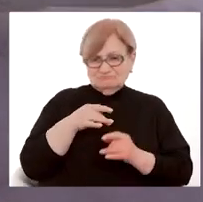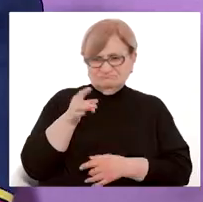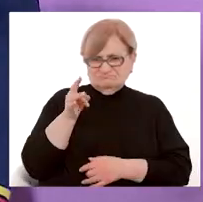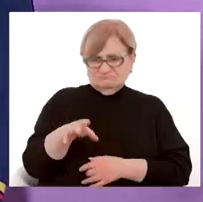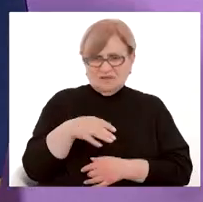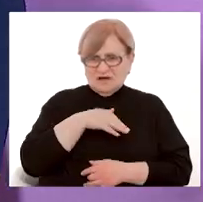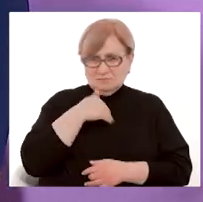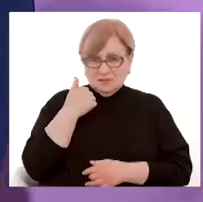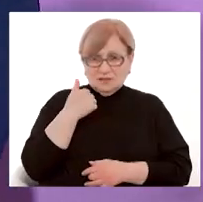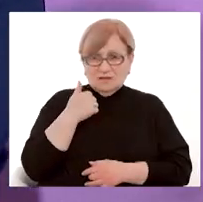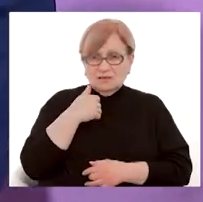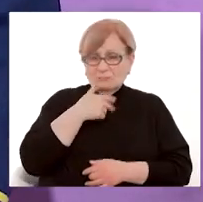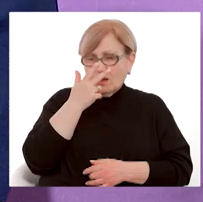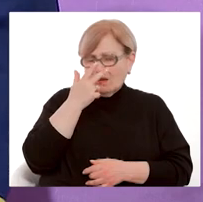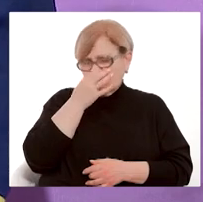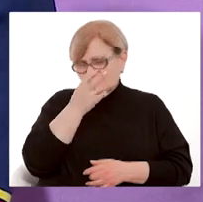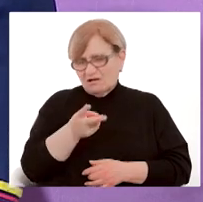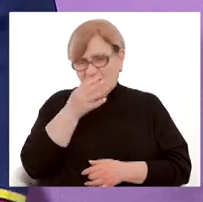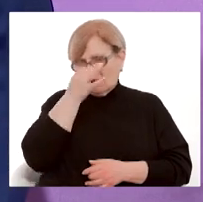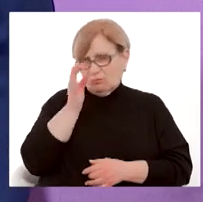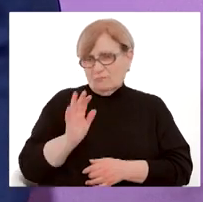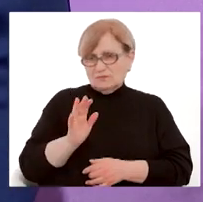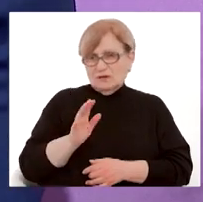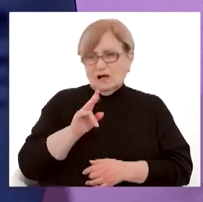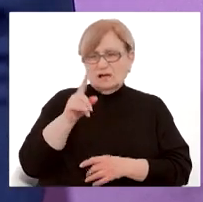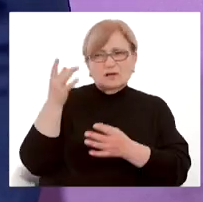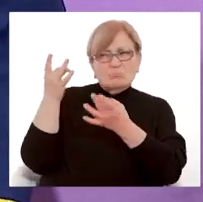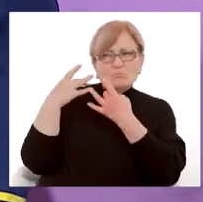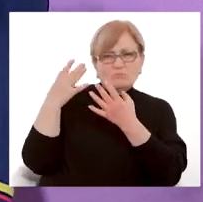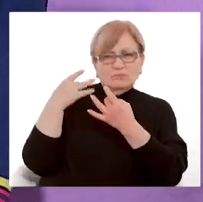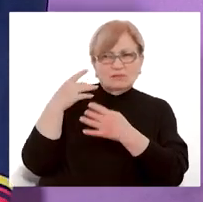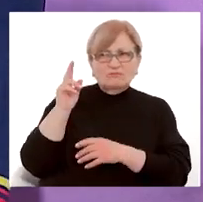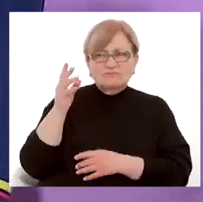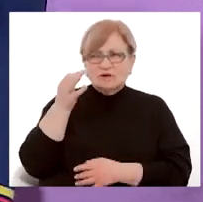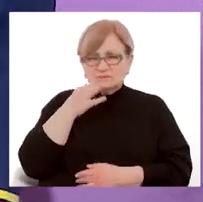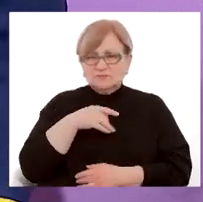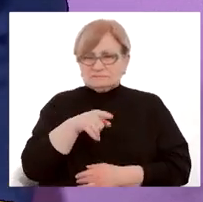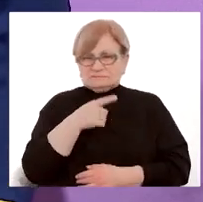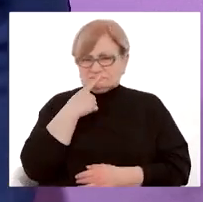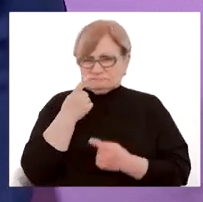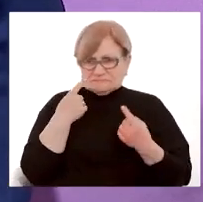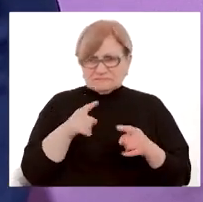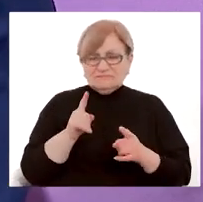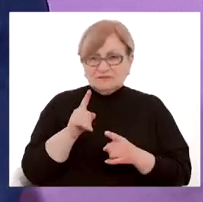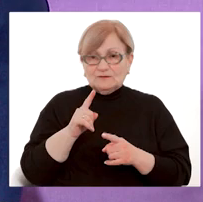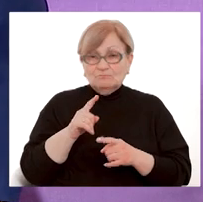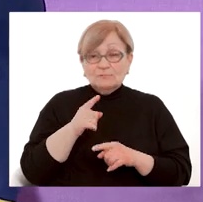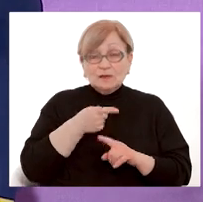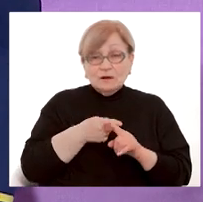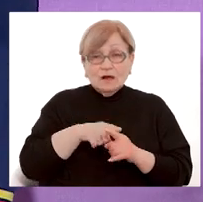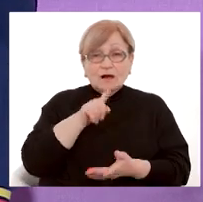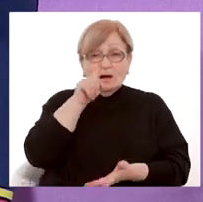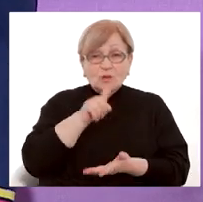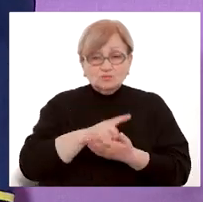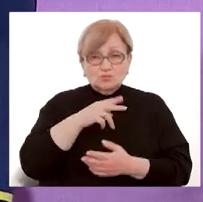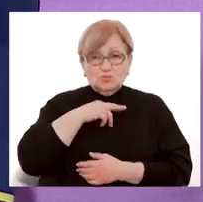აღარ გავსინჯო აღარასდროს, ხო? იმიტომ რომ არ მომეწონა თქვათ, ან ვიღაცა მიყვება ცოტა ცუდ გამოცდილებას. აი ამაზეც აუცილებელი ალბათ